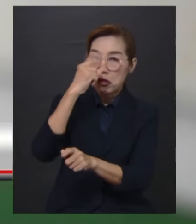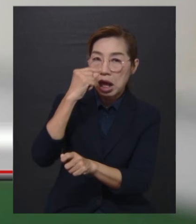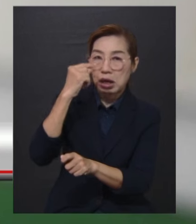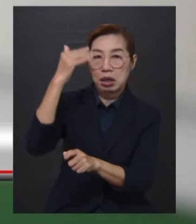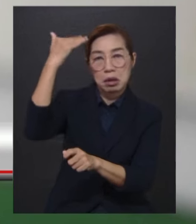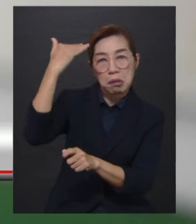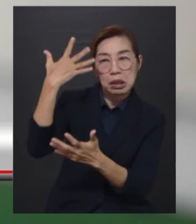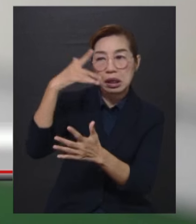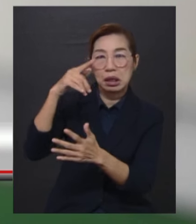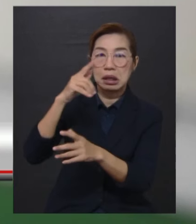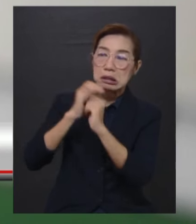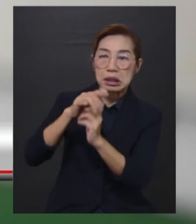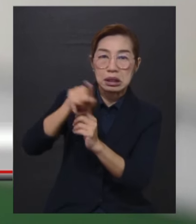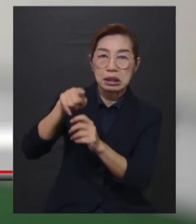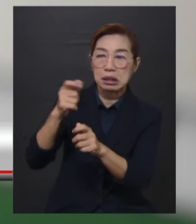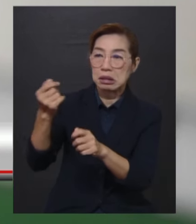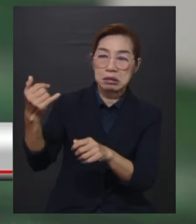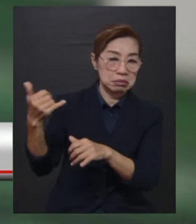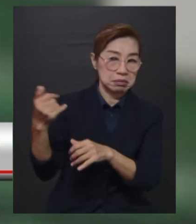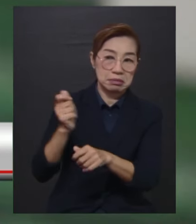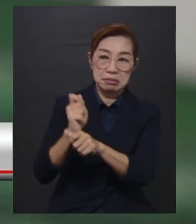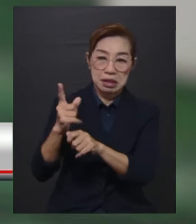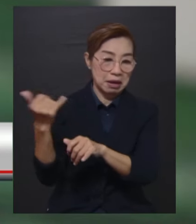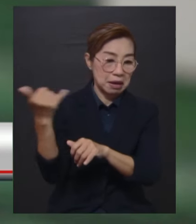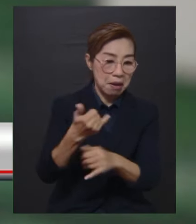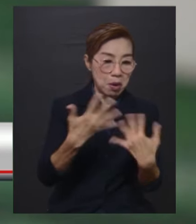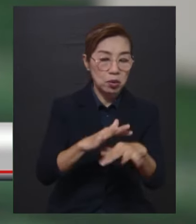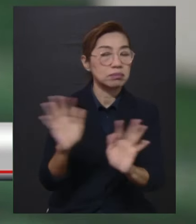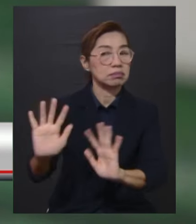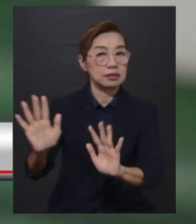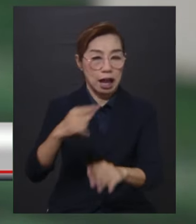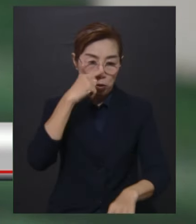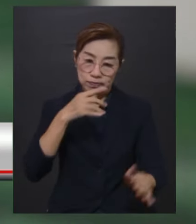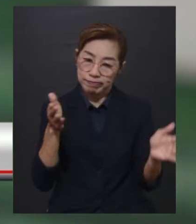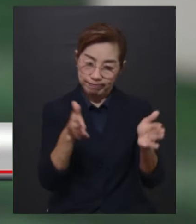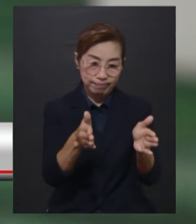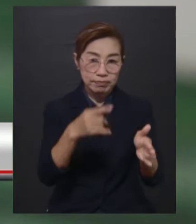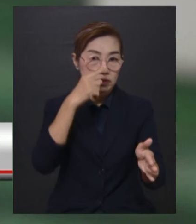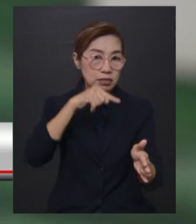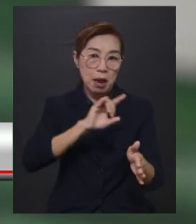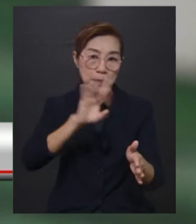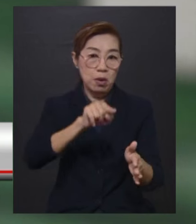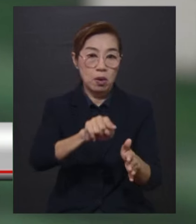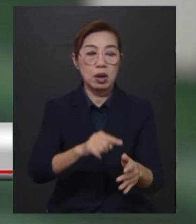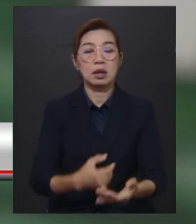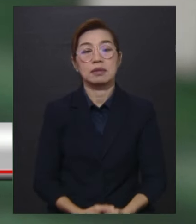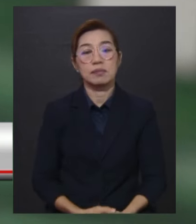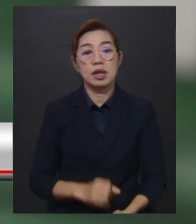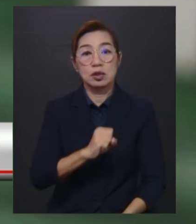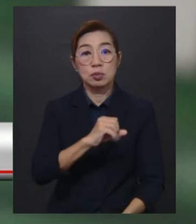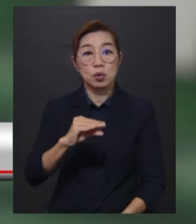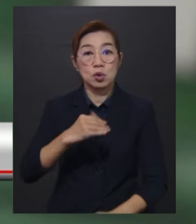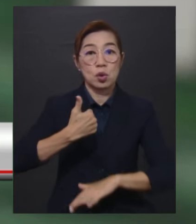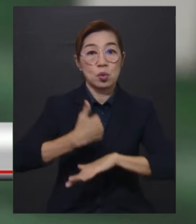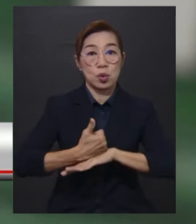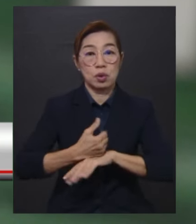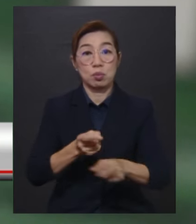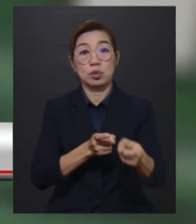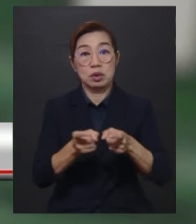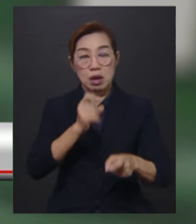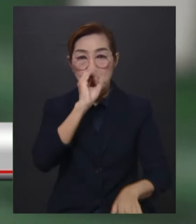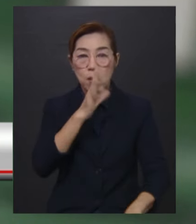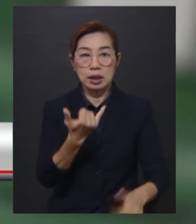คือหวังถึงแชมป์ฟุตซอลไทยลีกโดยเบนจามินจุงชัฟเนลผู้อำนวยการสโมสรบลูเวฟชลบุรีครับได้เปิดเผยถึง